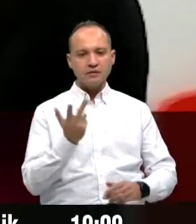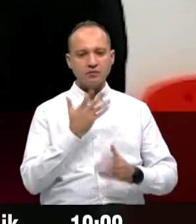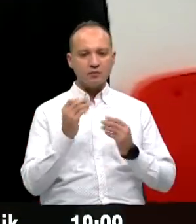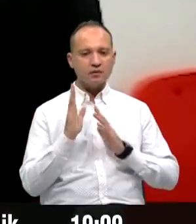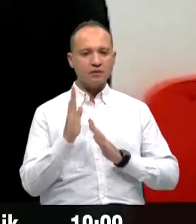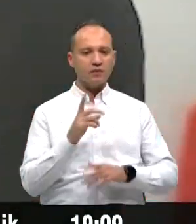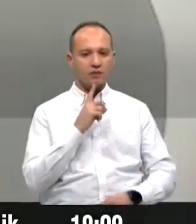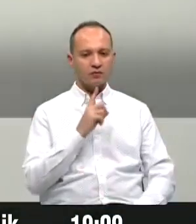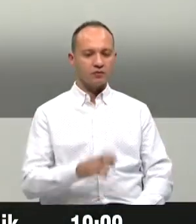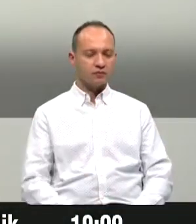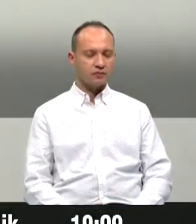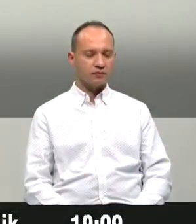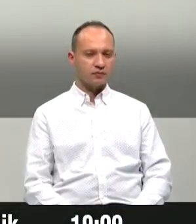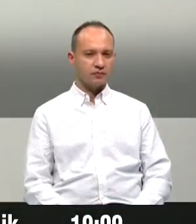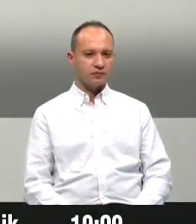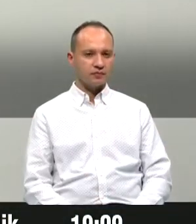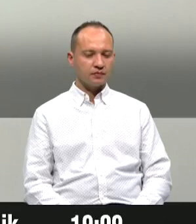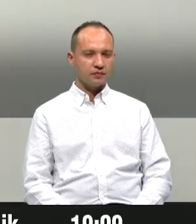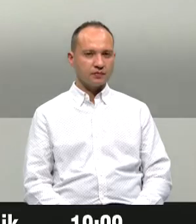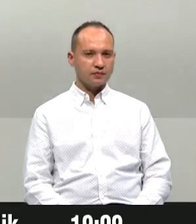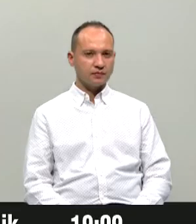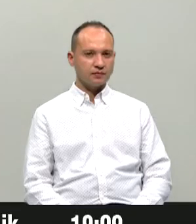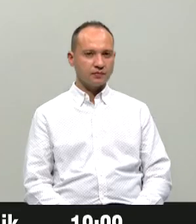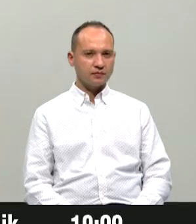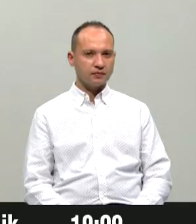kesmeden devam ediyor. Herkesin olmasını tavsiye ediyorum.